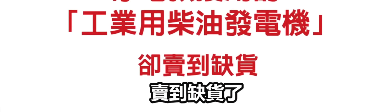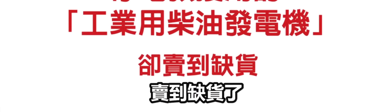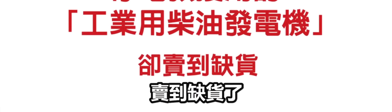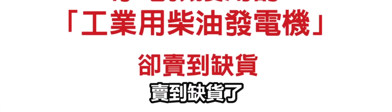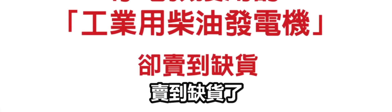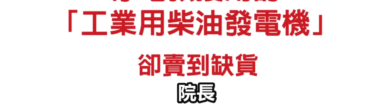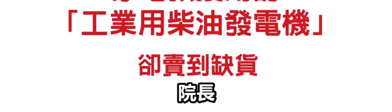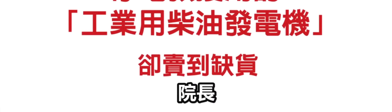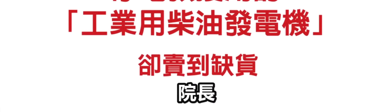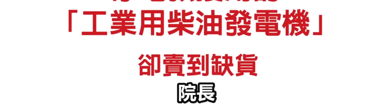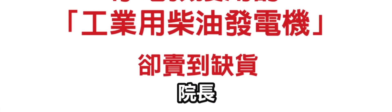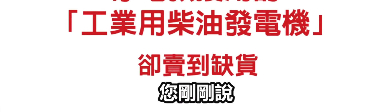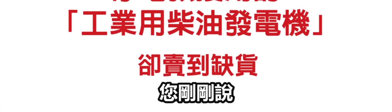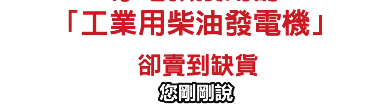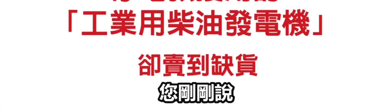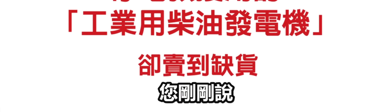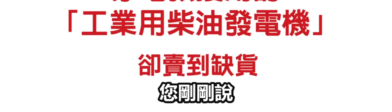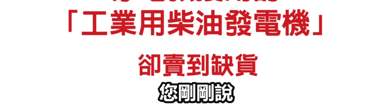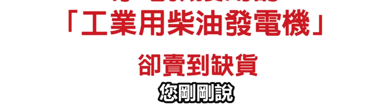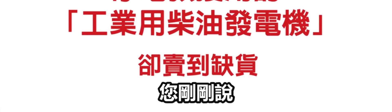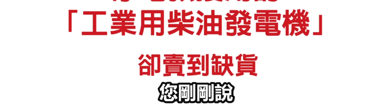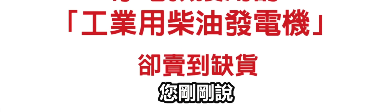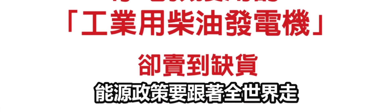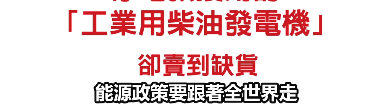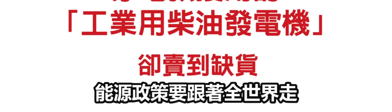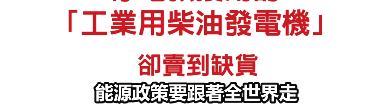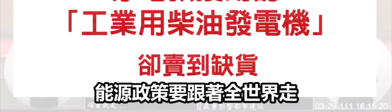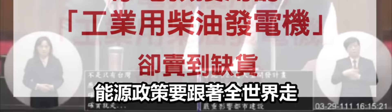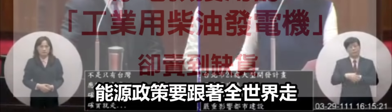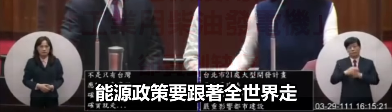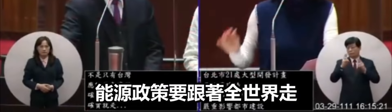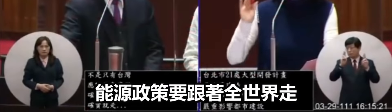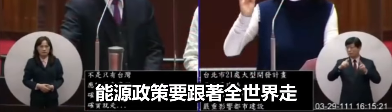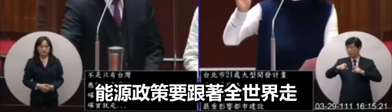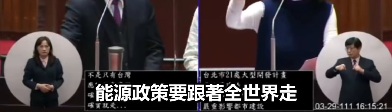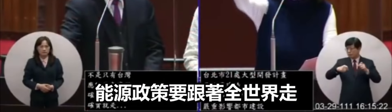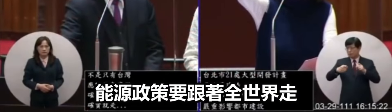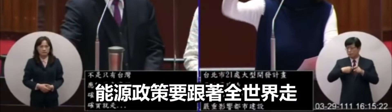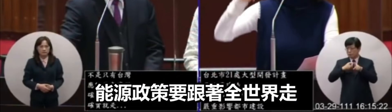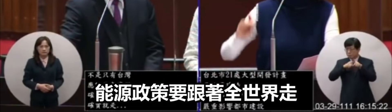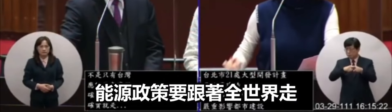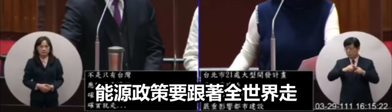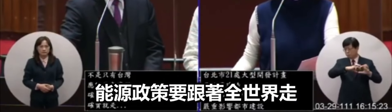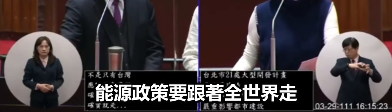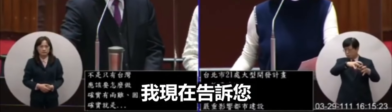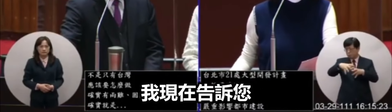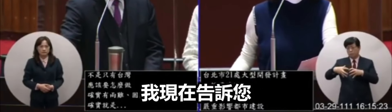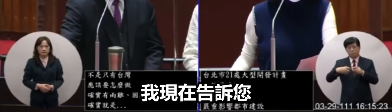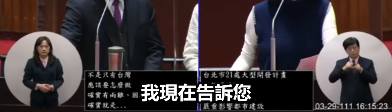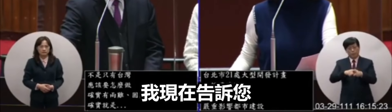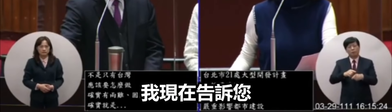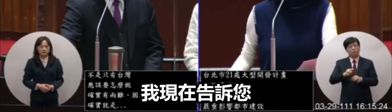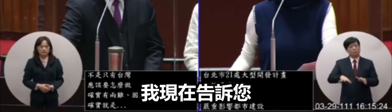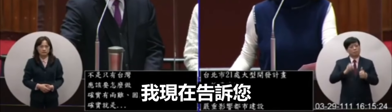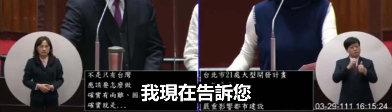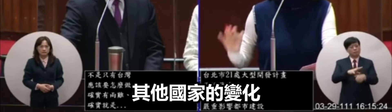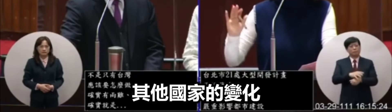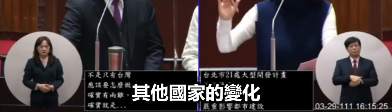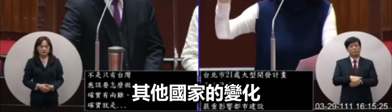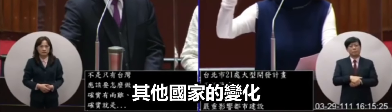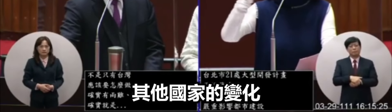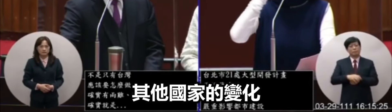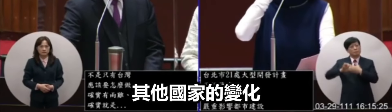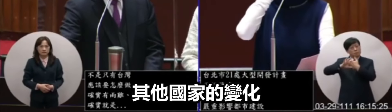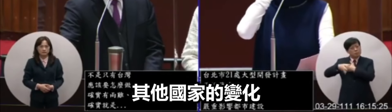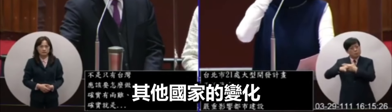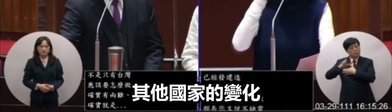货了。院长您刚刚说能源政策要跟着全世界走，我现在告诉您其